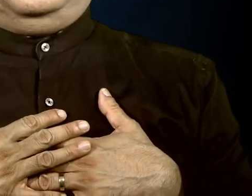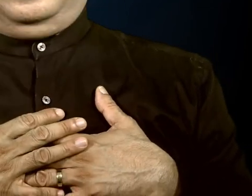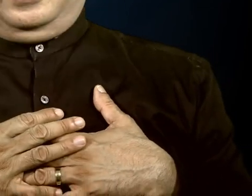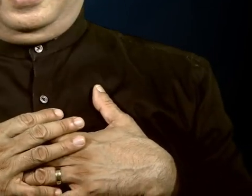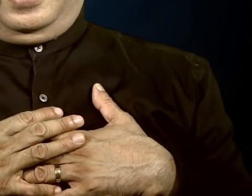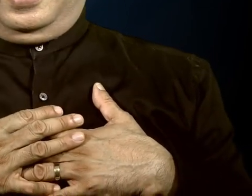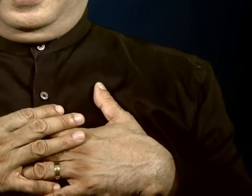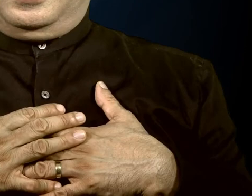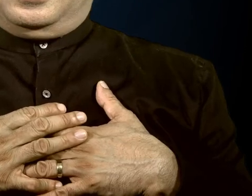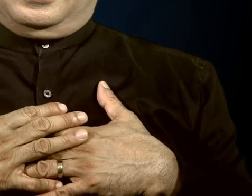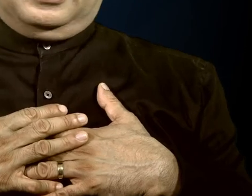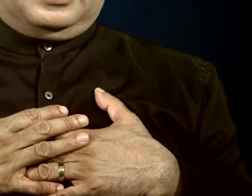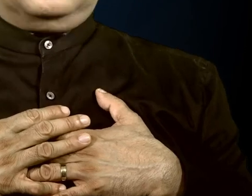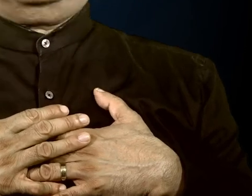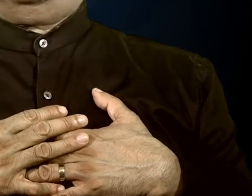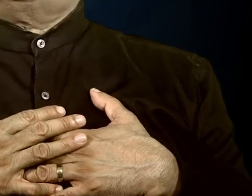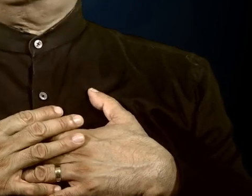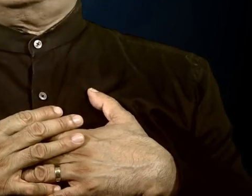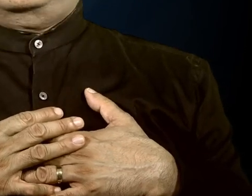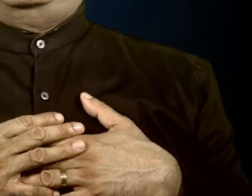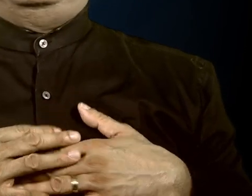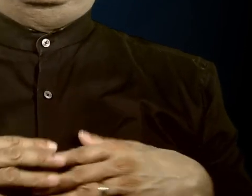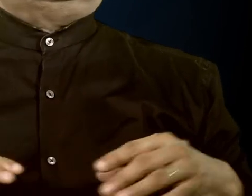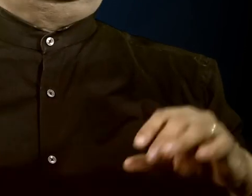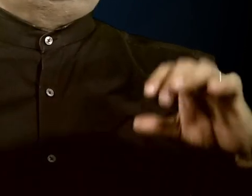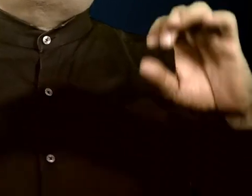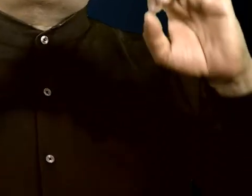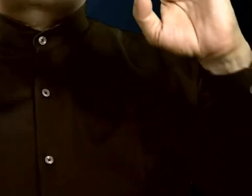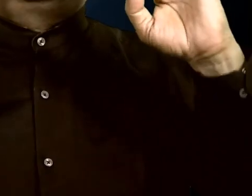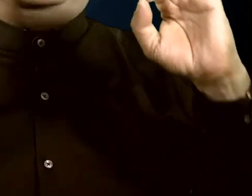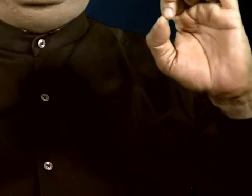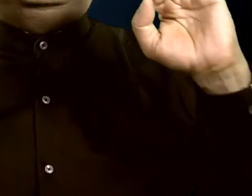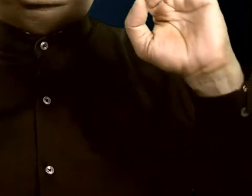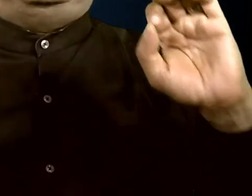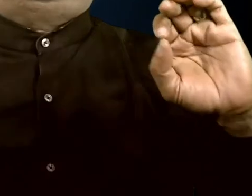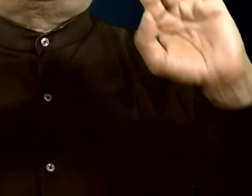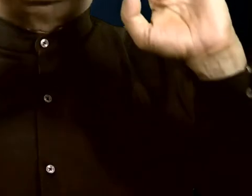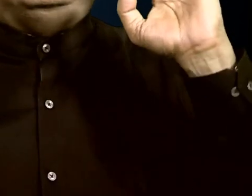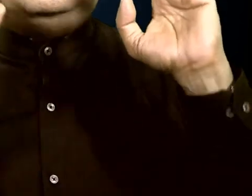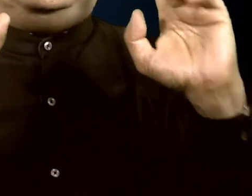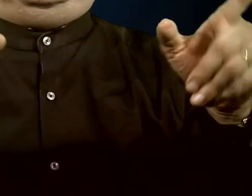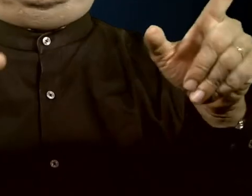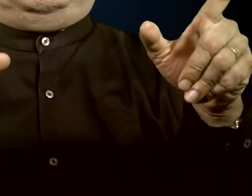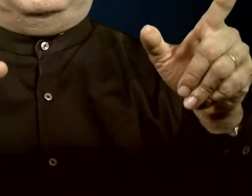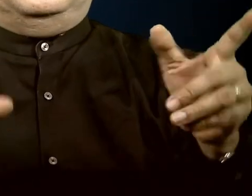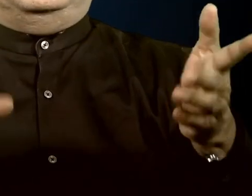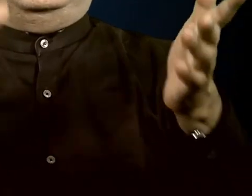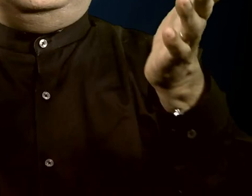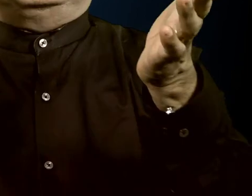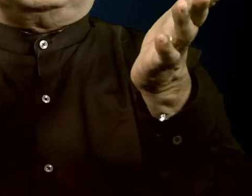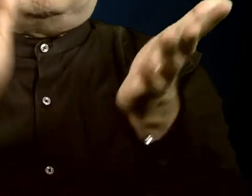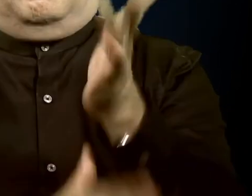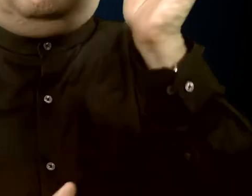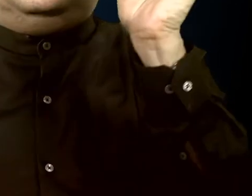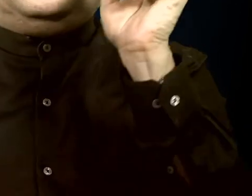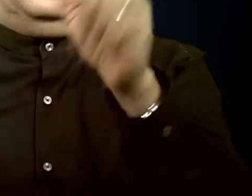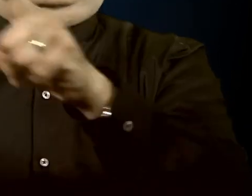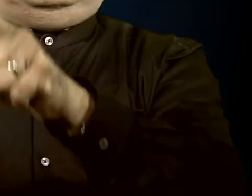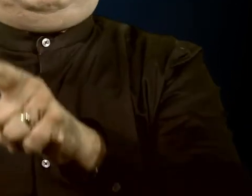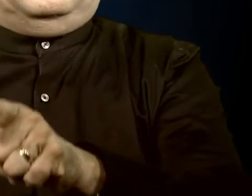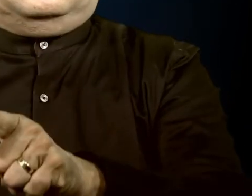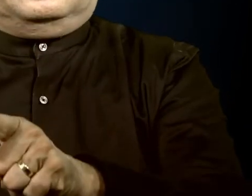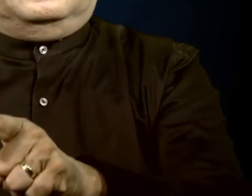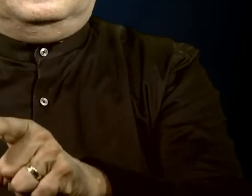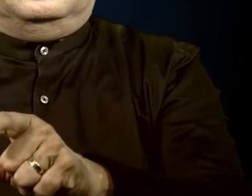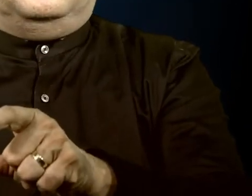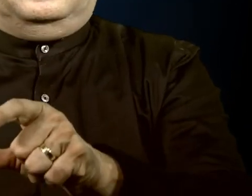ഹൃദയത്തിലുണ്ട്. ആ കർത്താവ് എല്ലാത്തിനും പരിഹാരം ചെയ്ത് കഴിഞ്ഞിരിക്കുന്നു. ഹി ഹാസ് കോൺക്വേർഡ്